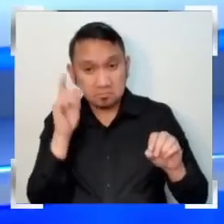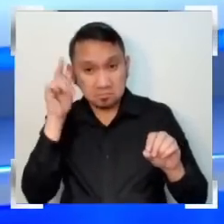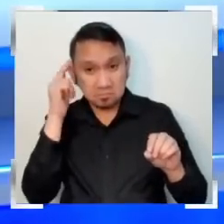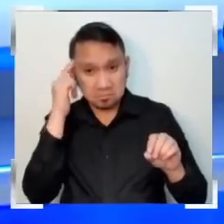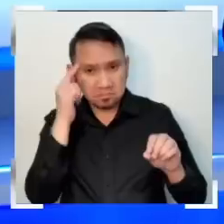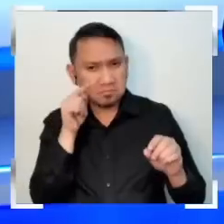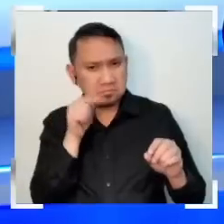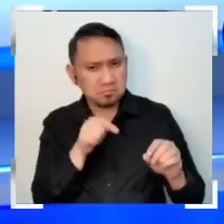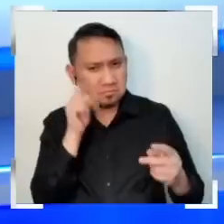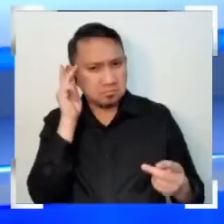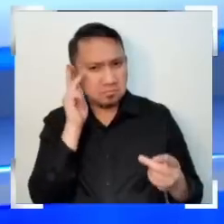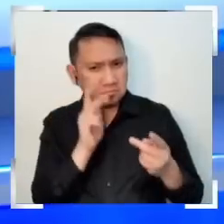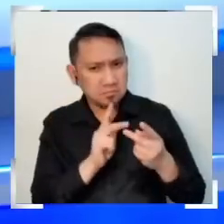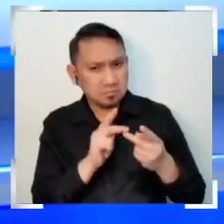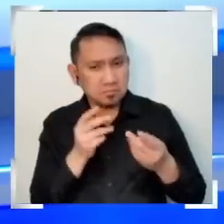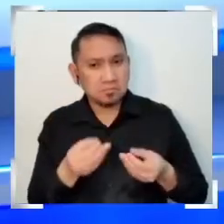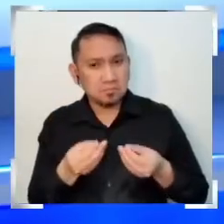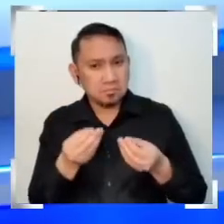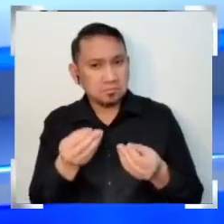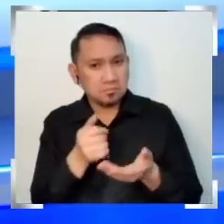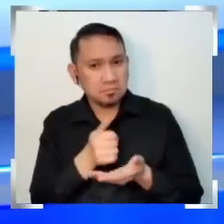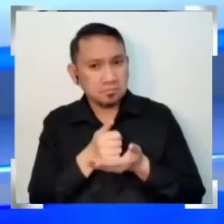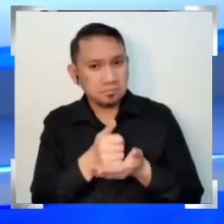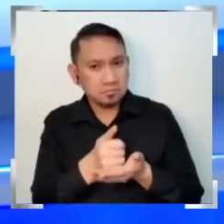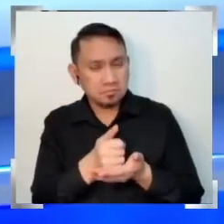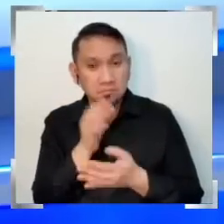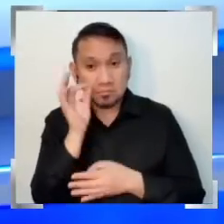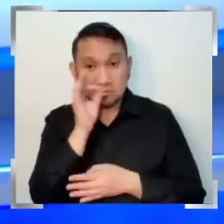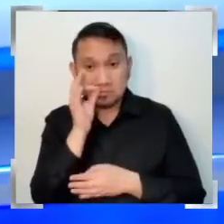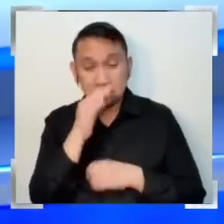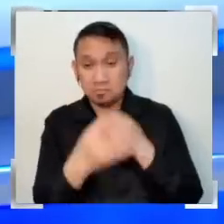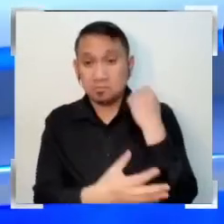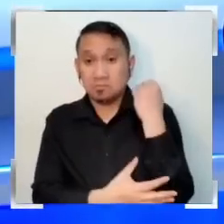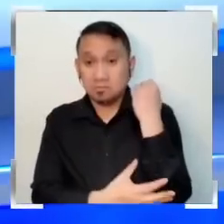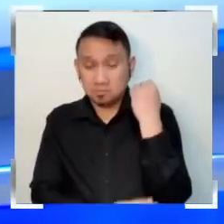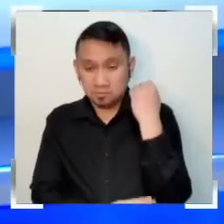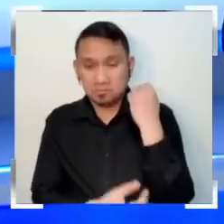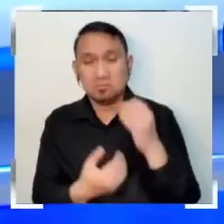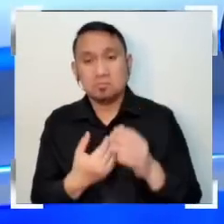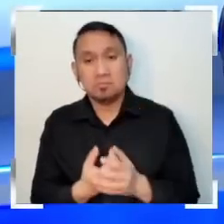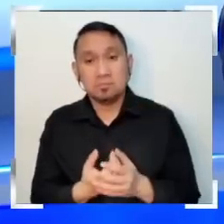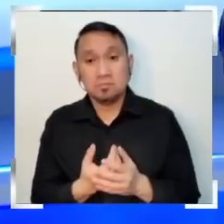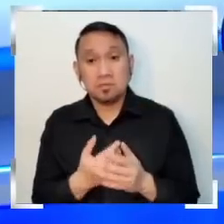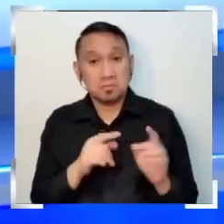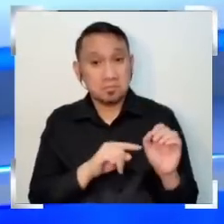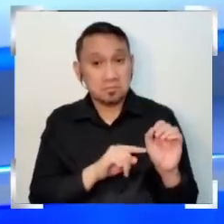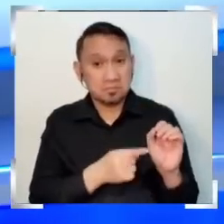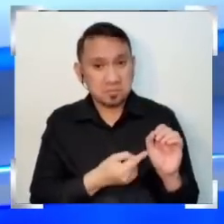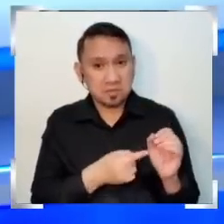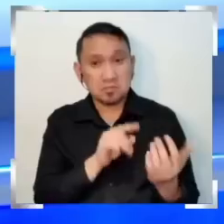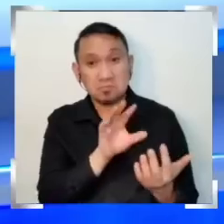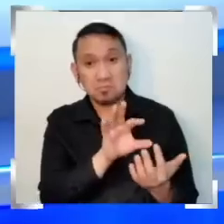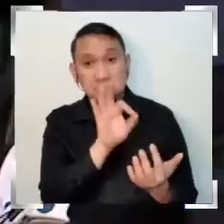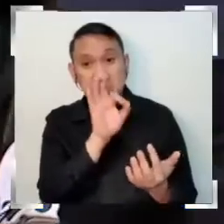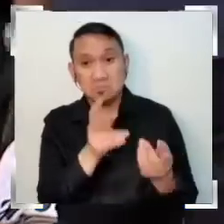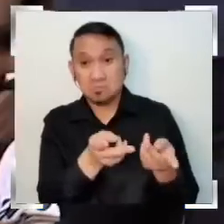na Pinoy. Aarangkada na ito sa mga piling lugar sa Hulyo. Saksi si Ivan Mayrina.